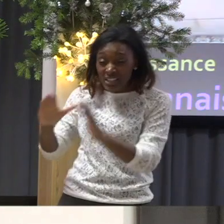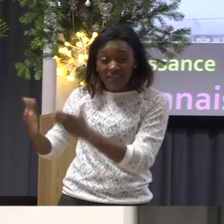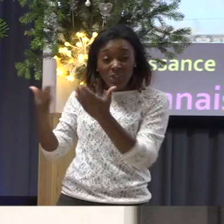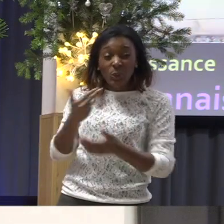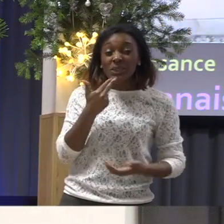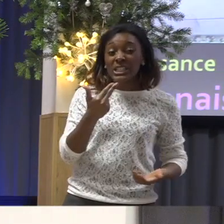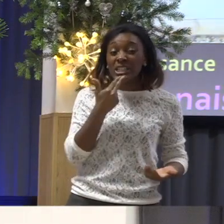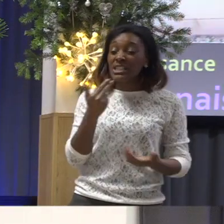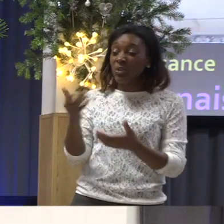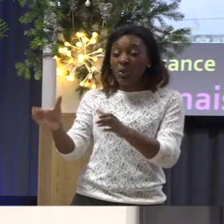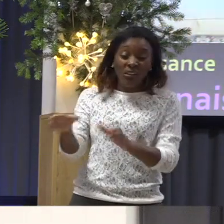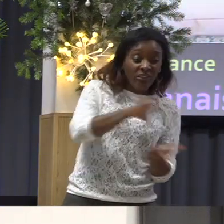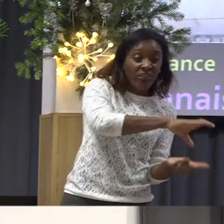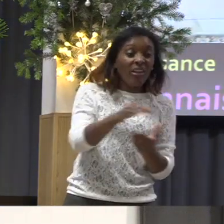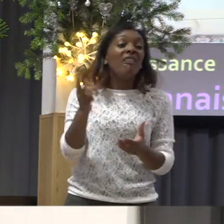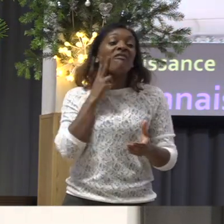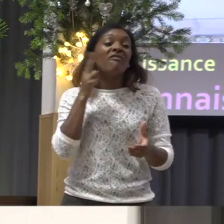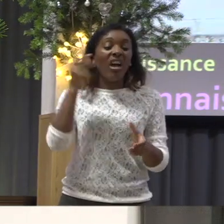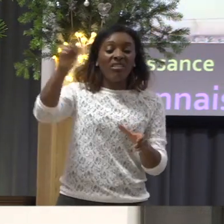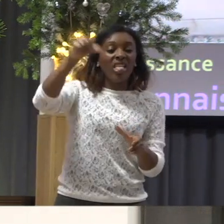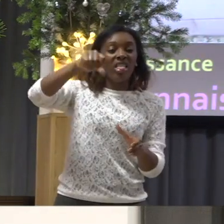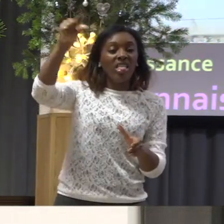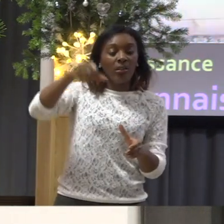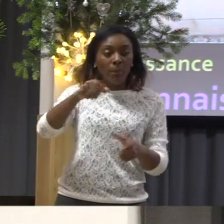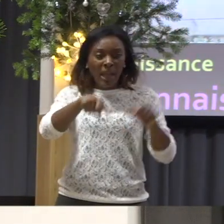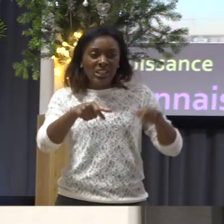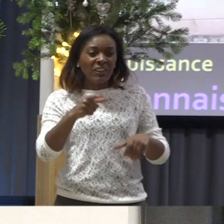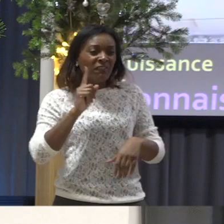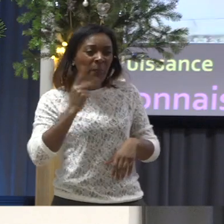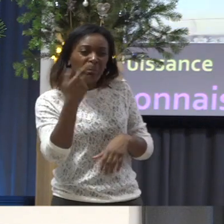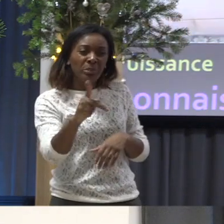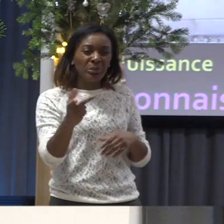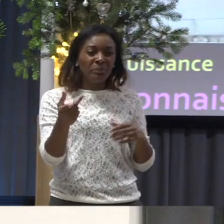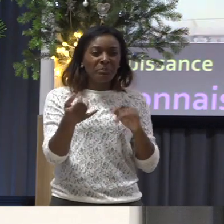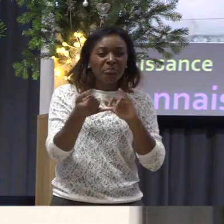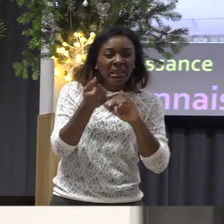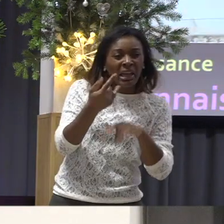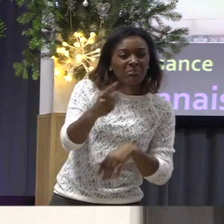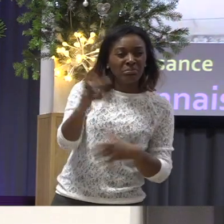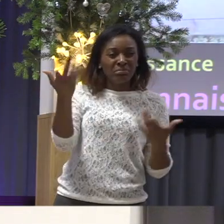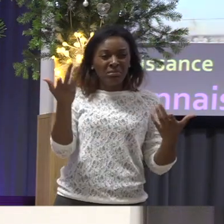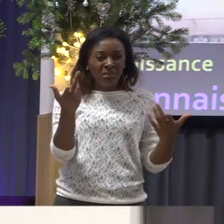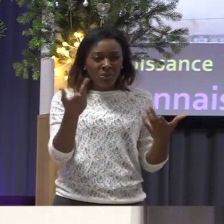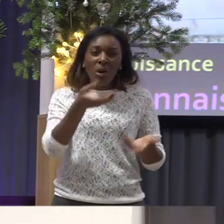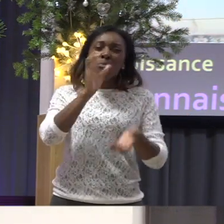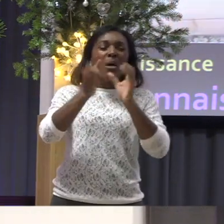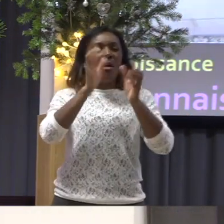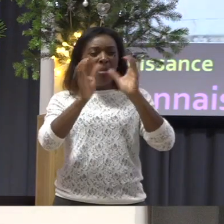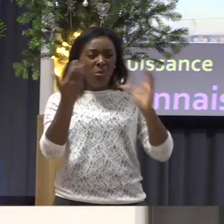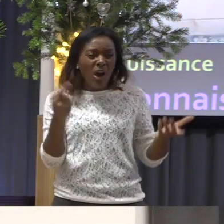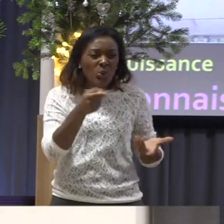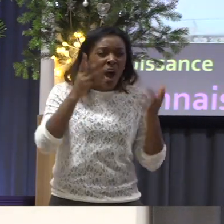vin, toi et tes grands, tes femmes et tes concubines. Tu as loué les dieux